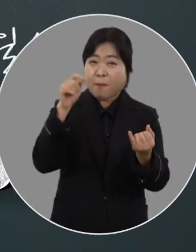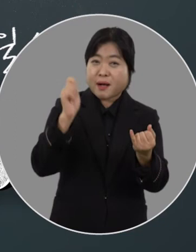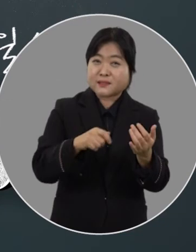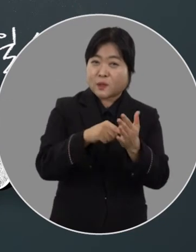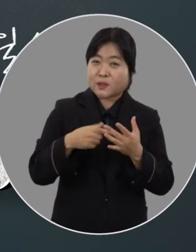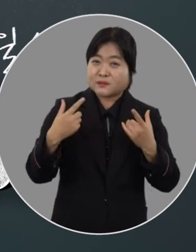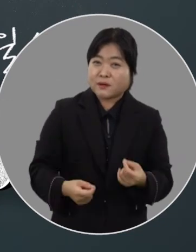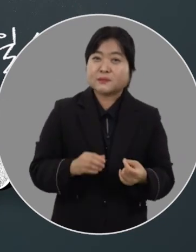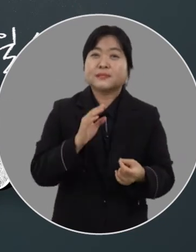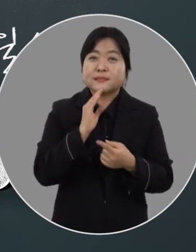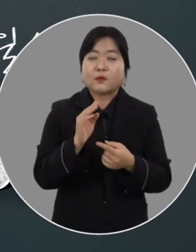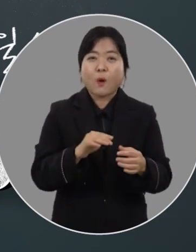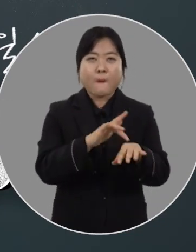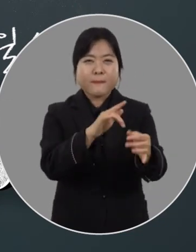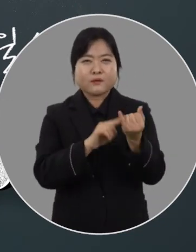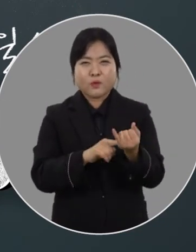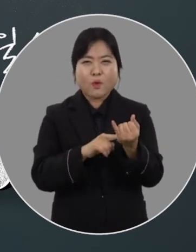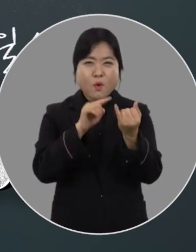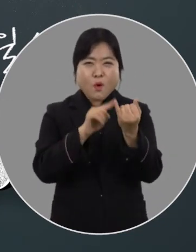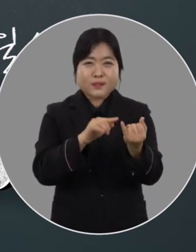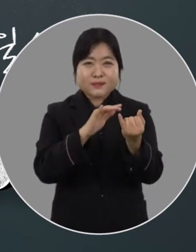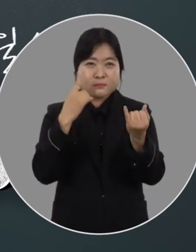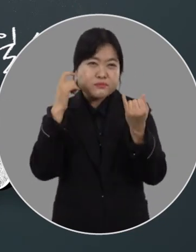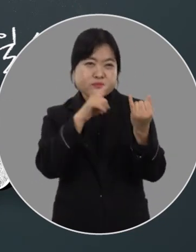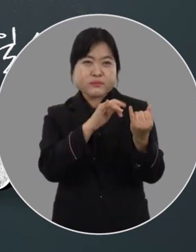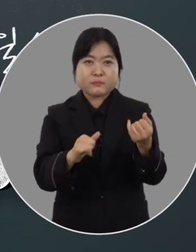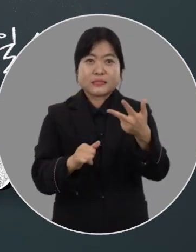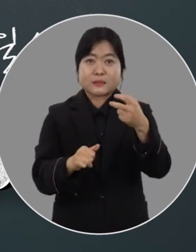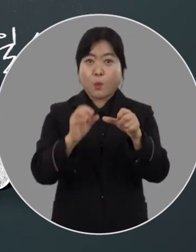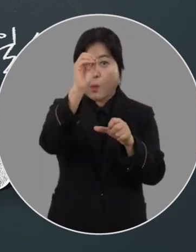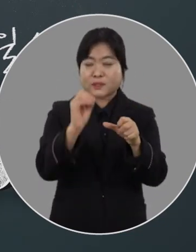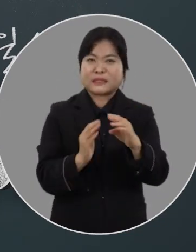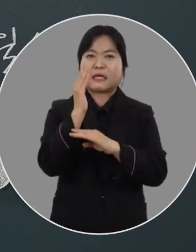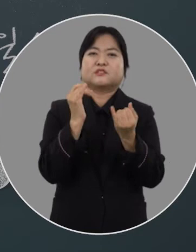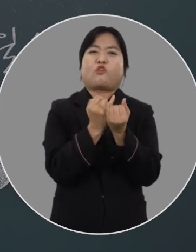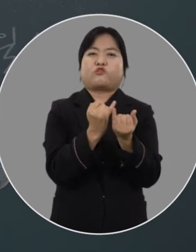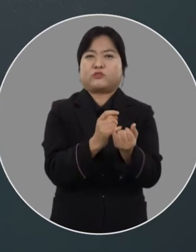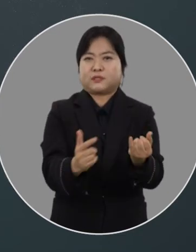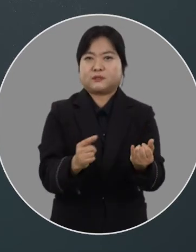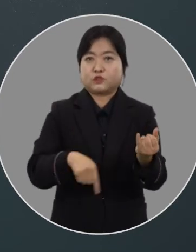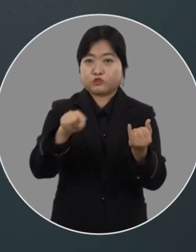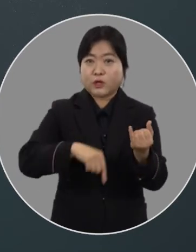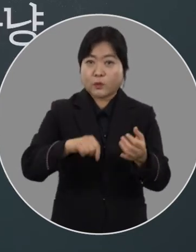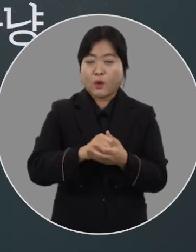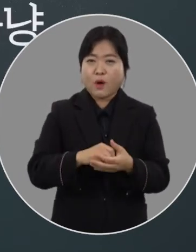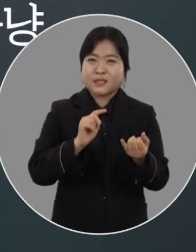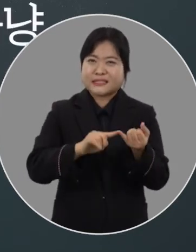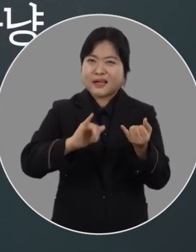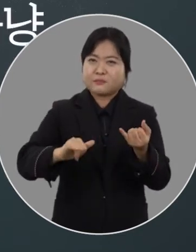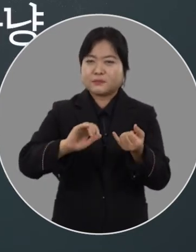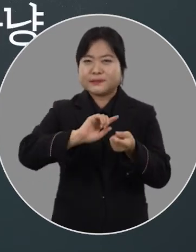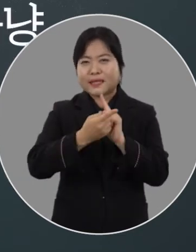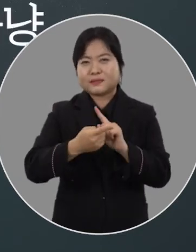것처럼 실제로 마녀로 몰린 사람들에 보면 75% 이상이 여성들이었고요. 그 중에서도 변호해 줄